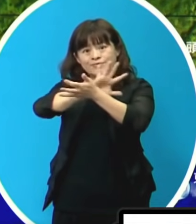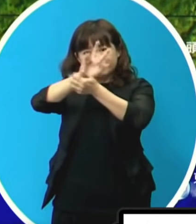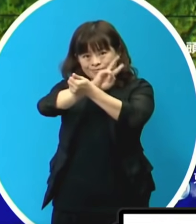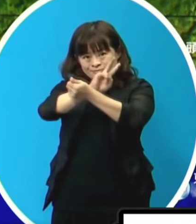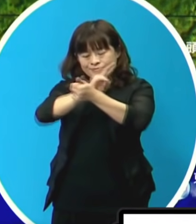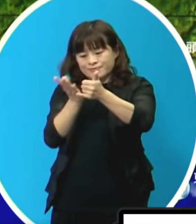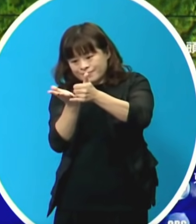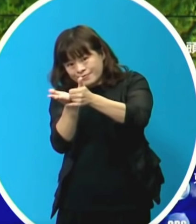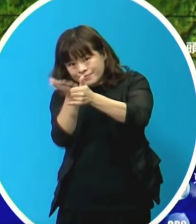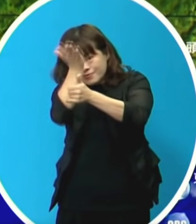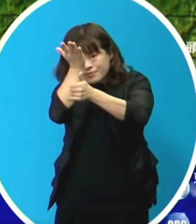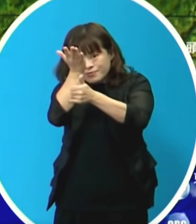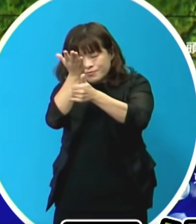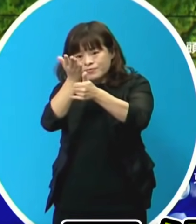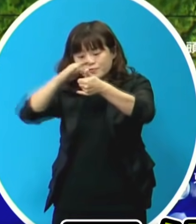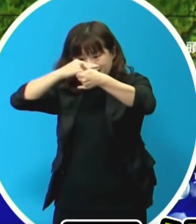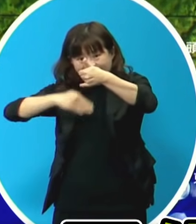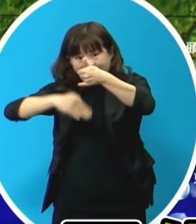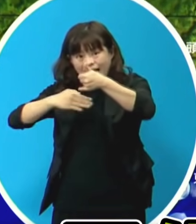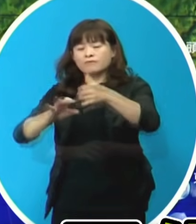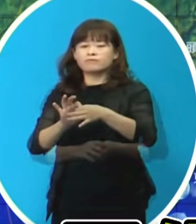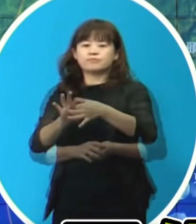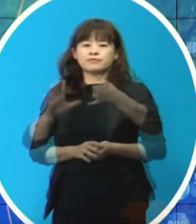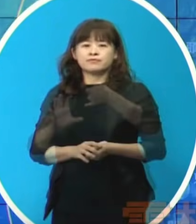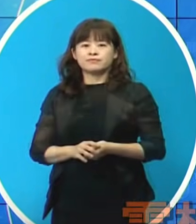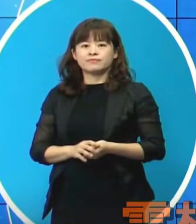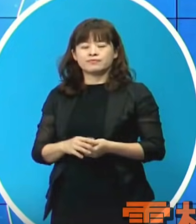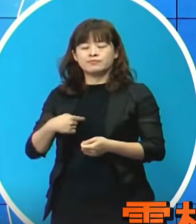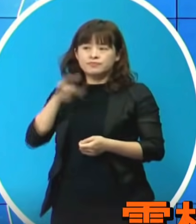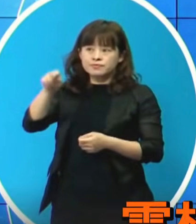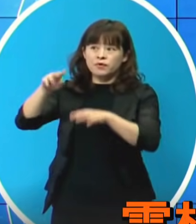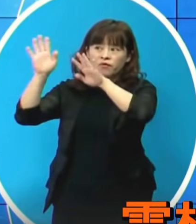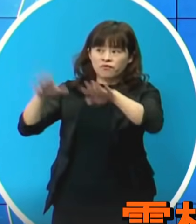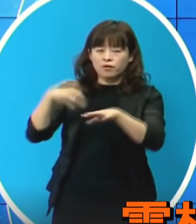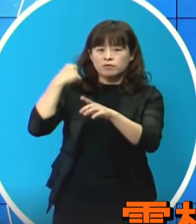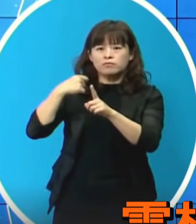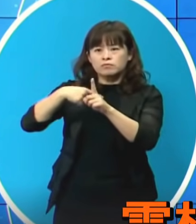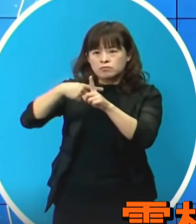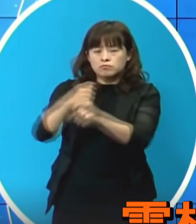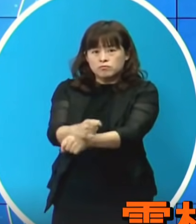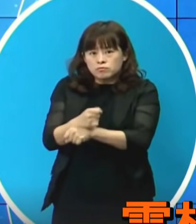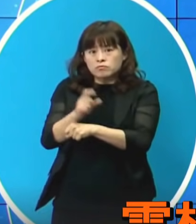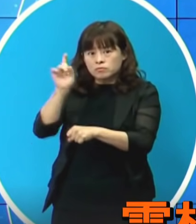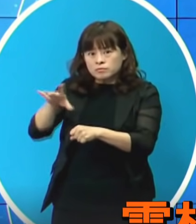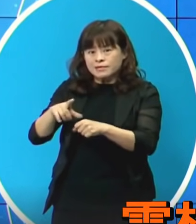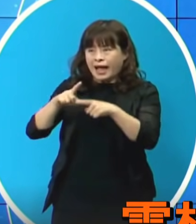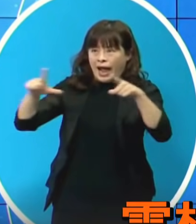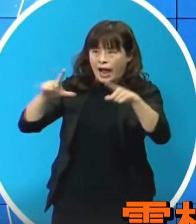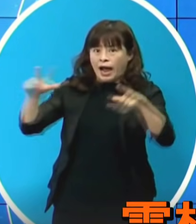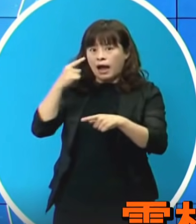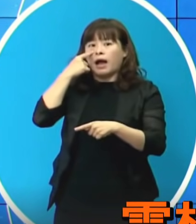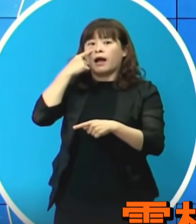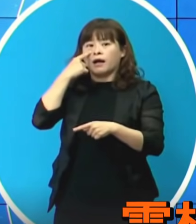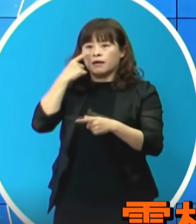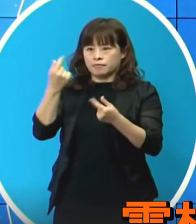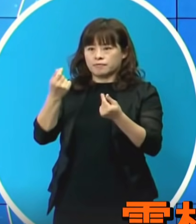在云林以南的地区已经开始脱离它的警戒的区域。未来风力比较紧、需要警戒的地方、比较大的地方呢，